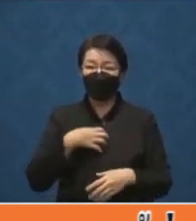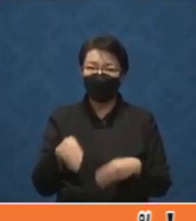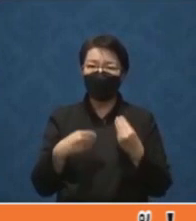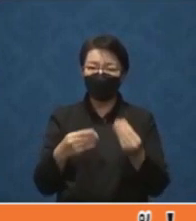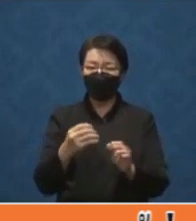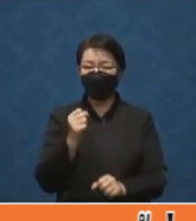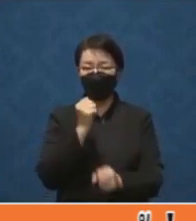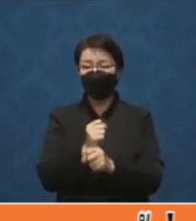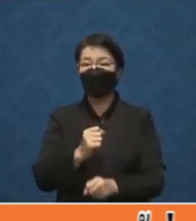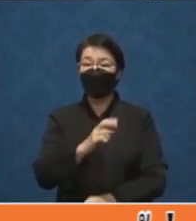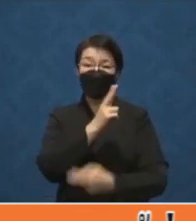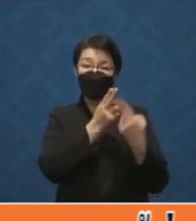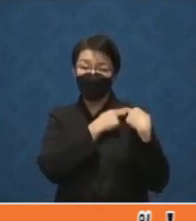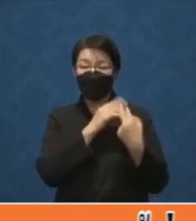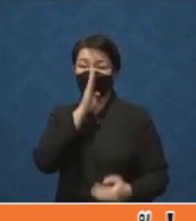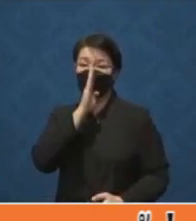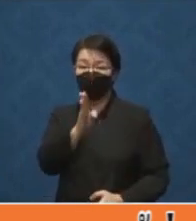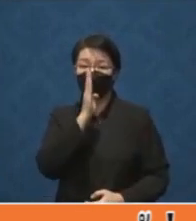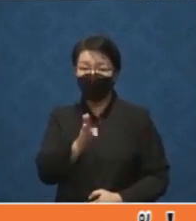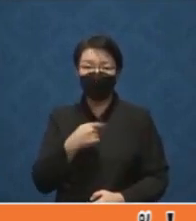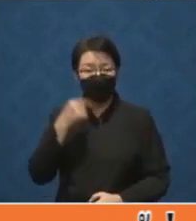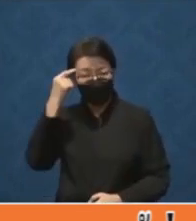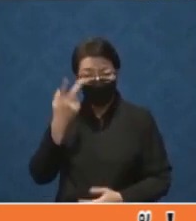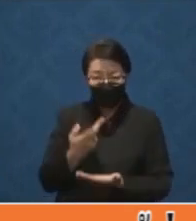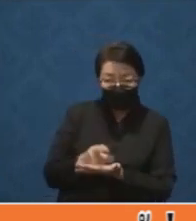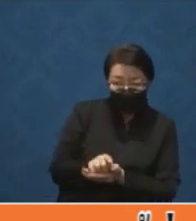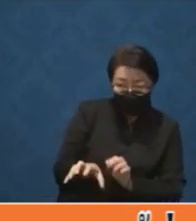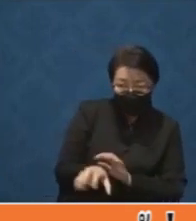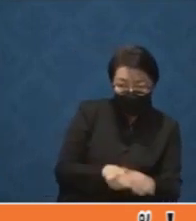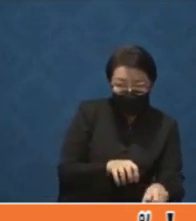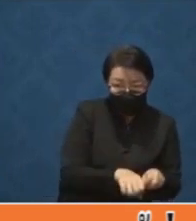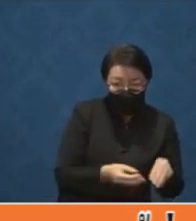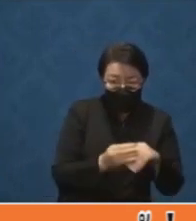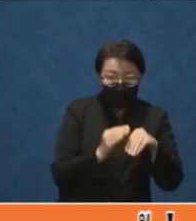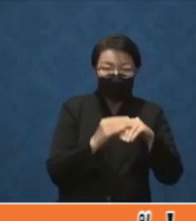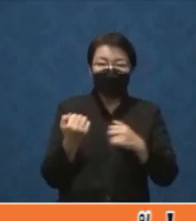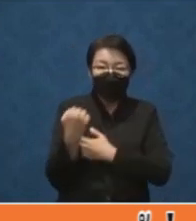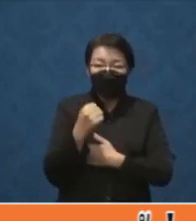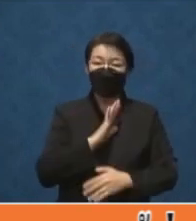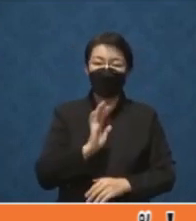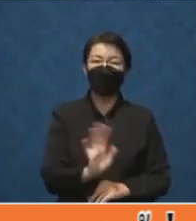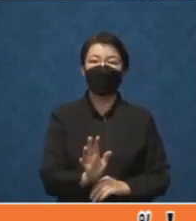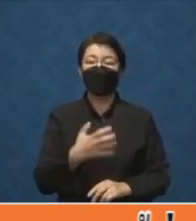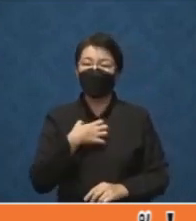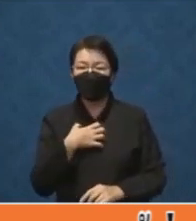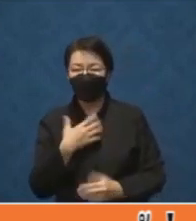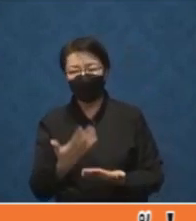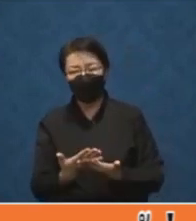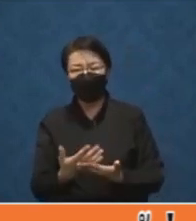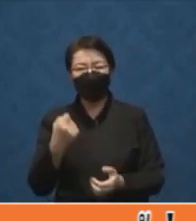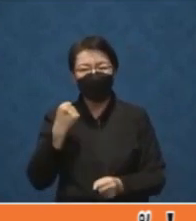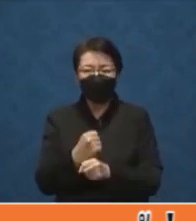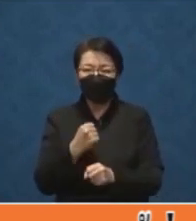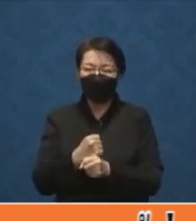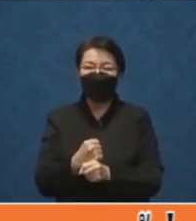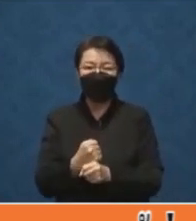ามีความเคร่งครัดในการปฏิบัติหน้าที่ไม่ได้คิดหาเศษหาเลยจากอำนาจที่ได้เพิ่มมาไม่ได้เป็นพวกที่อย